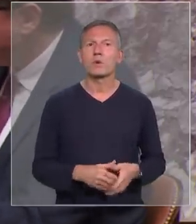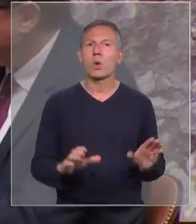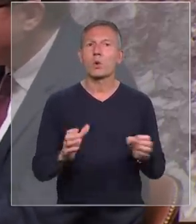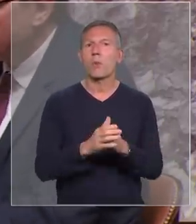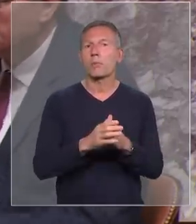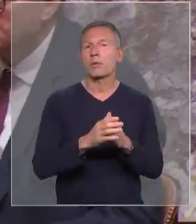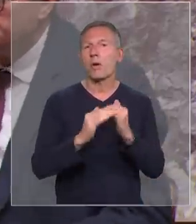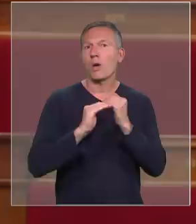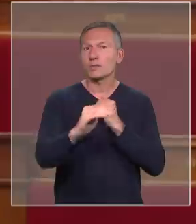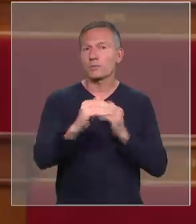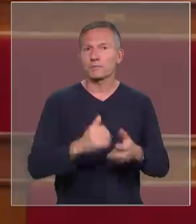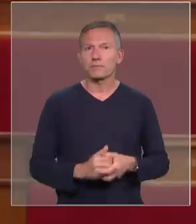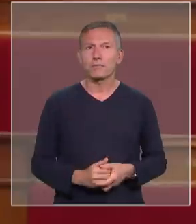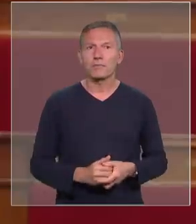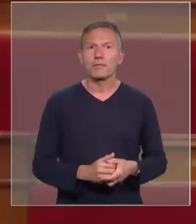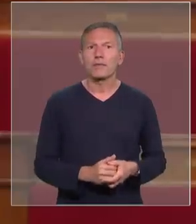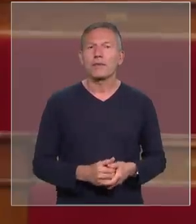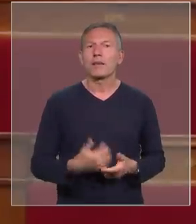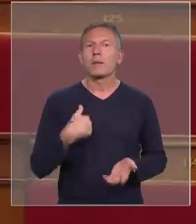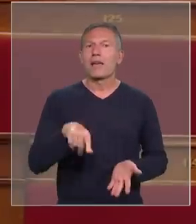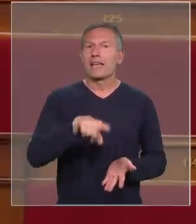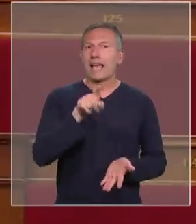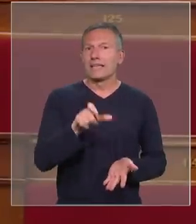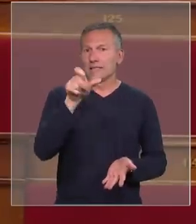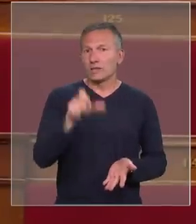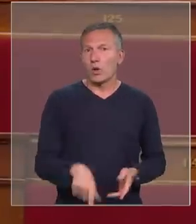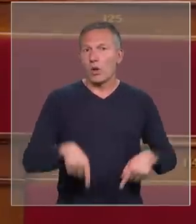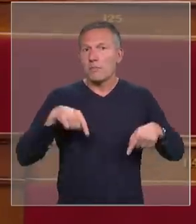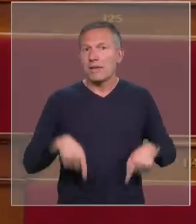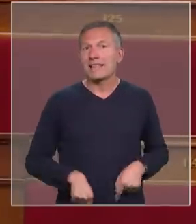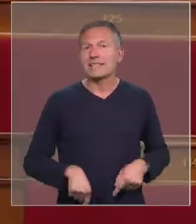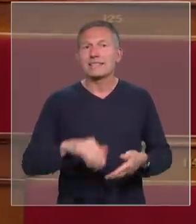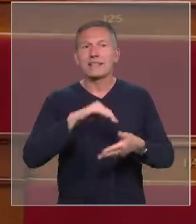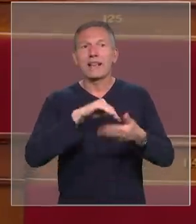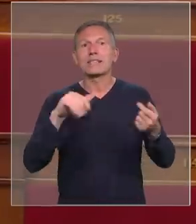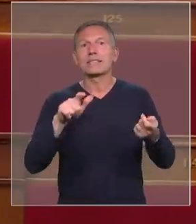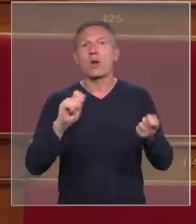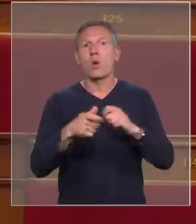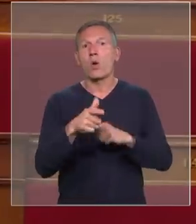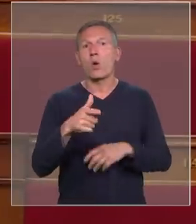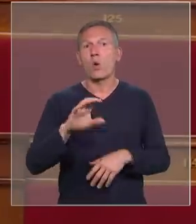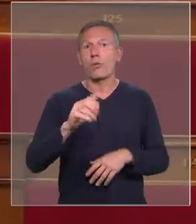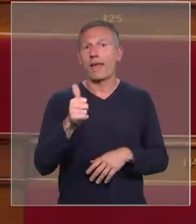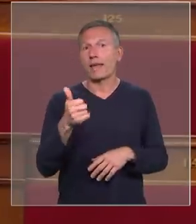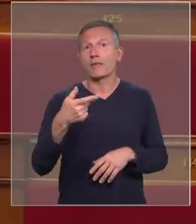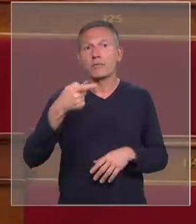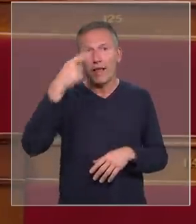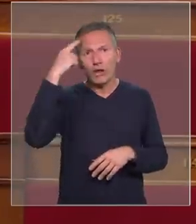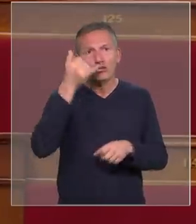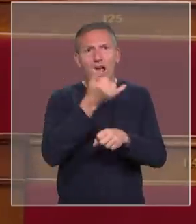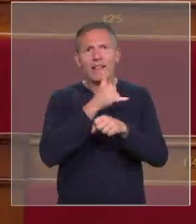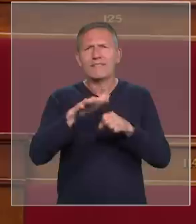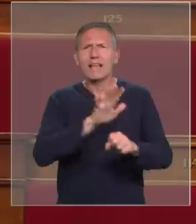Horizon. Merci Madame la Présidente. Ma question s'adresse à Monsieur le Ministre de la Transition numérique. L'intelligence artificielle est